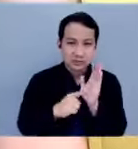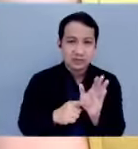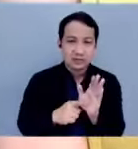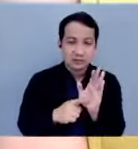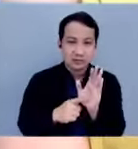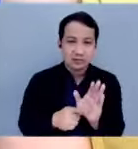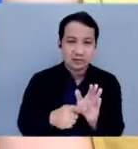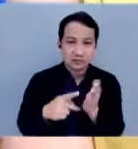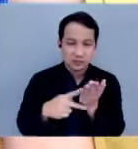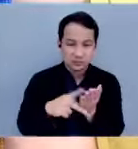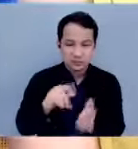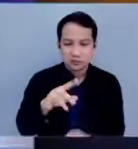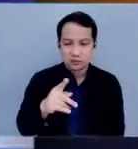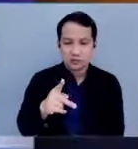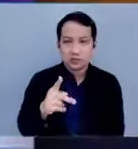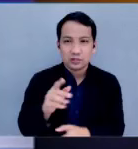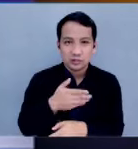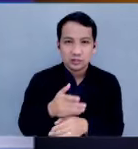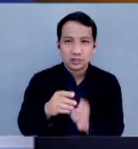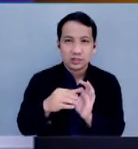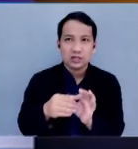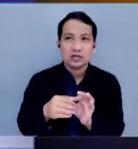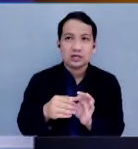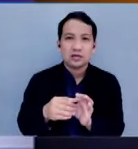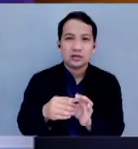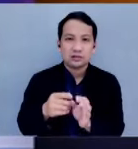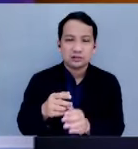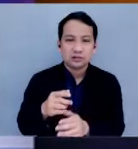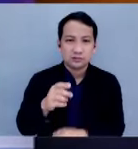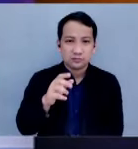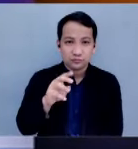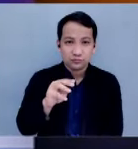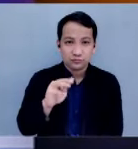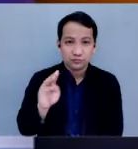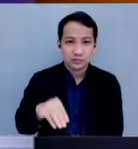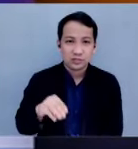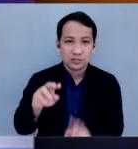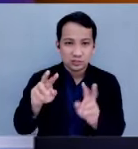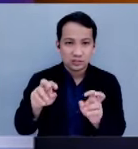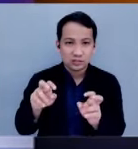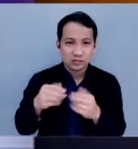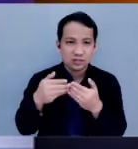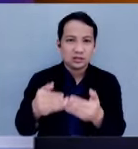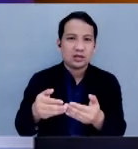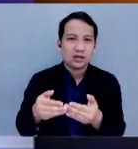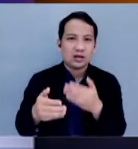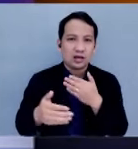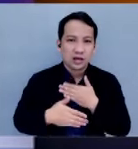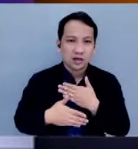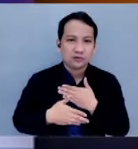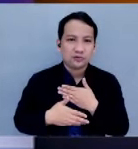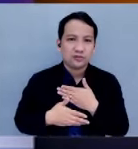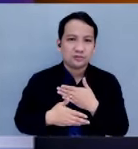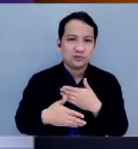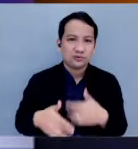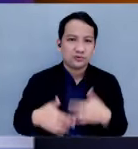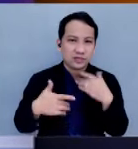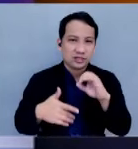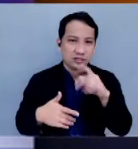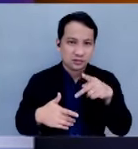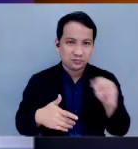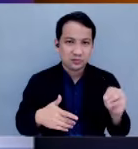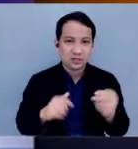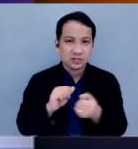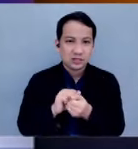One Concerts. Ito po ang aming show sa Music Museum. Antay tuloy pa rin ang awit ng OPM. Kasama po namin,